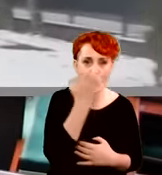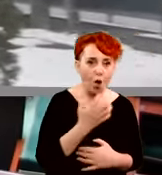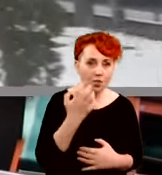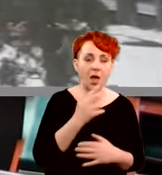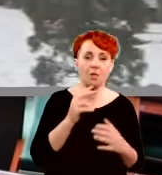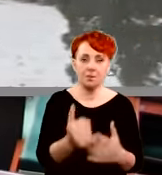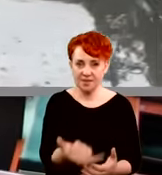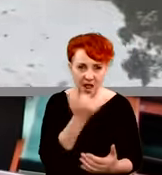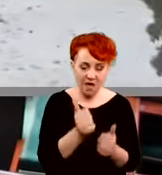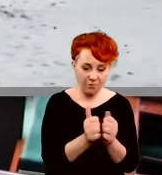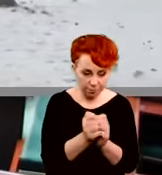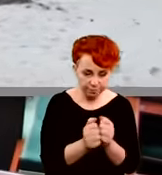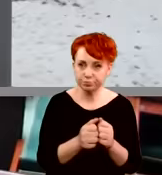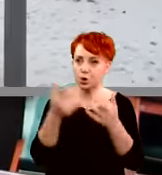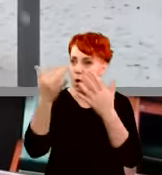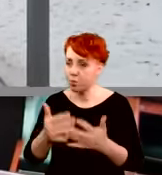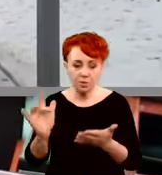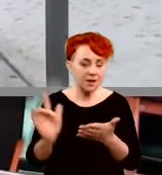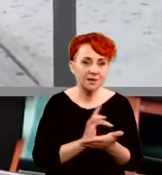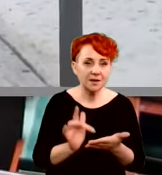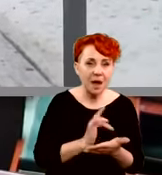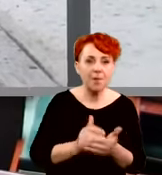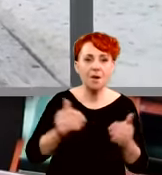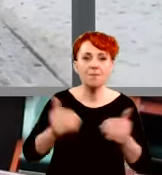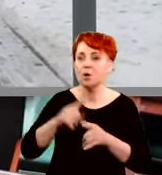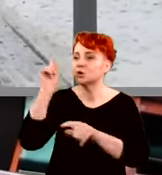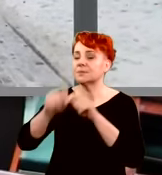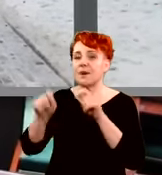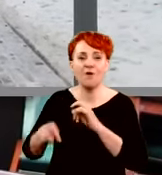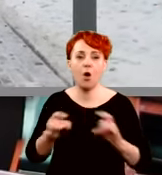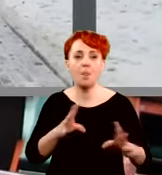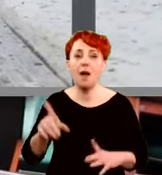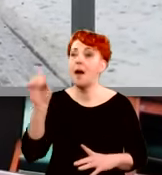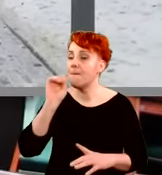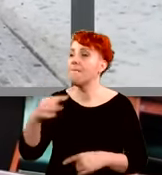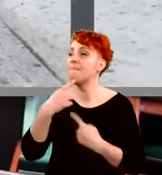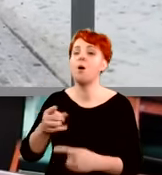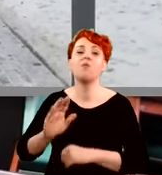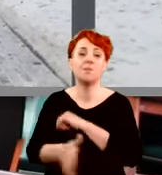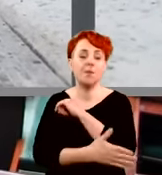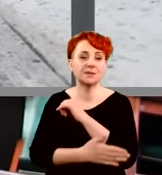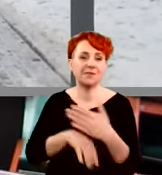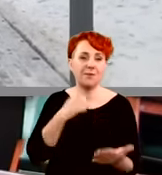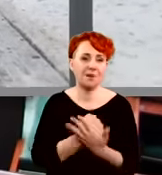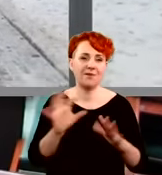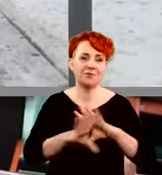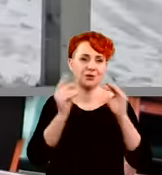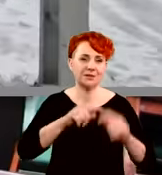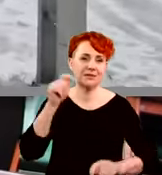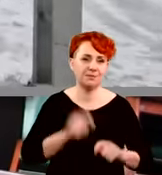telefony, ktoś ma komputer, tablet i mogą sprawdzać od razu, jak pan poda podstawę prawną. Wszyscy sprawdzimy